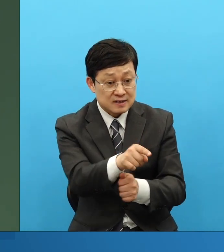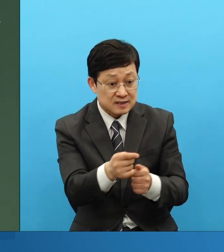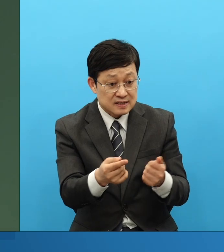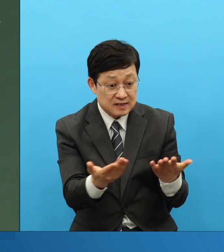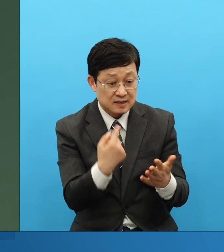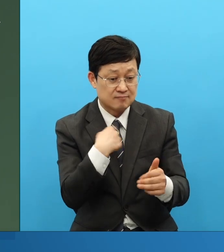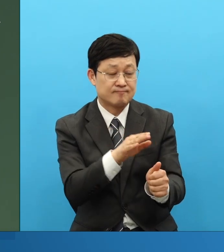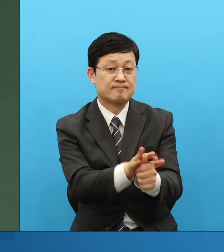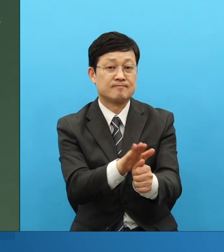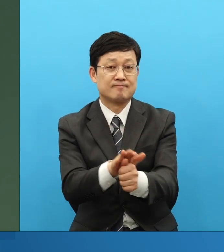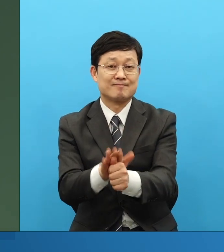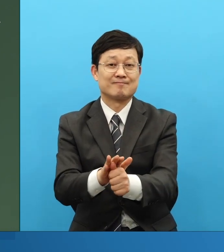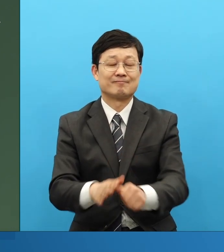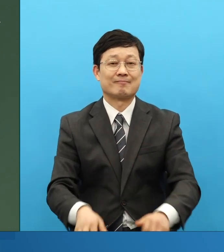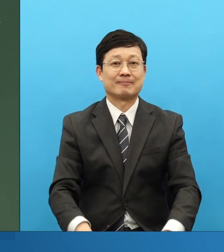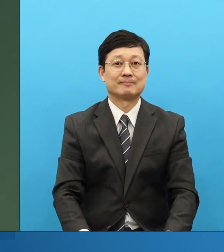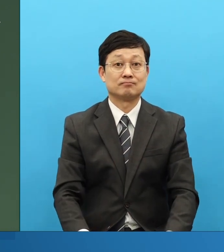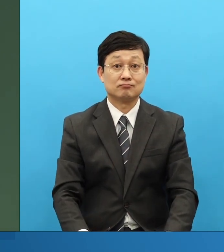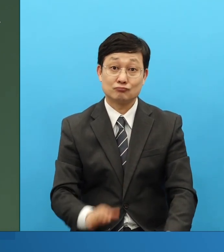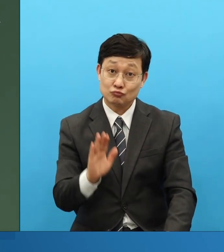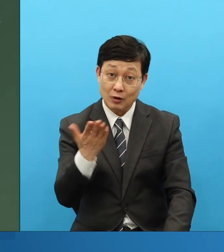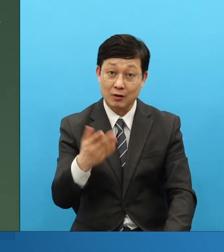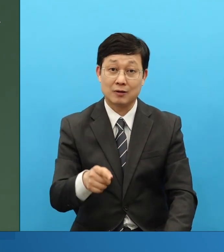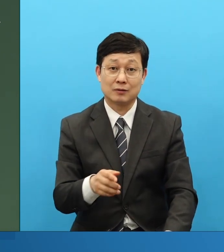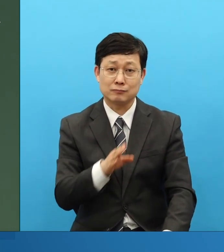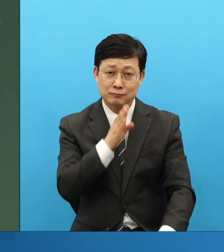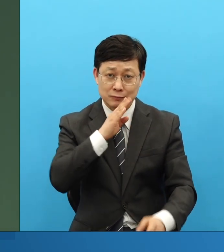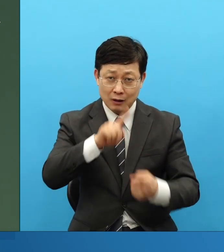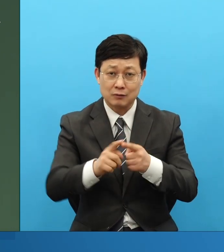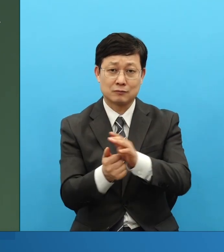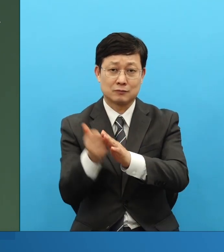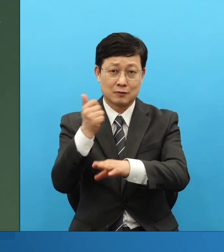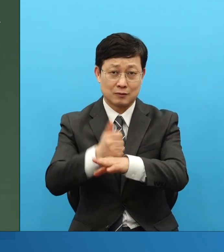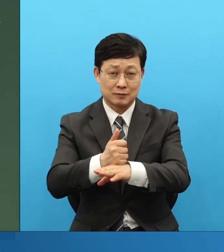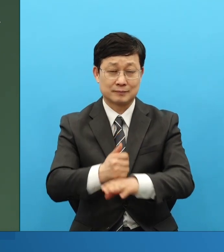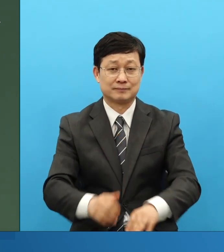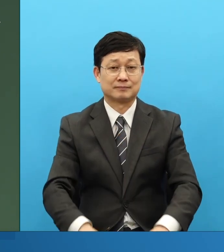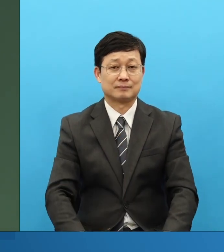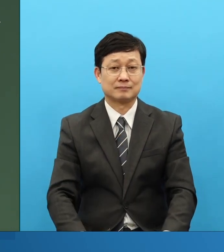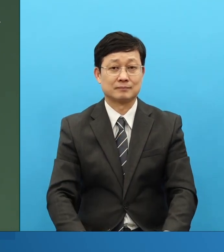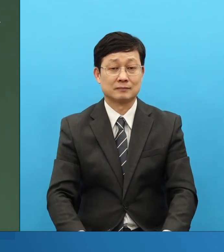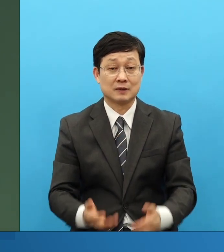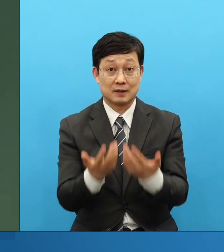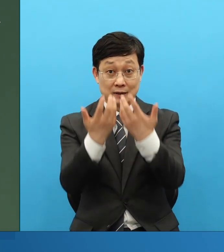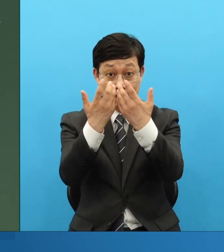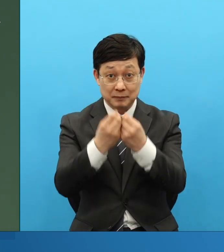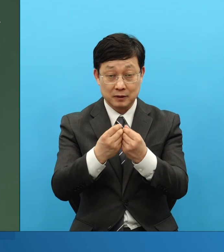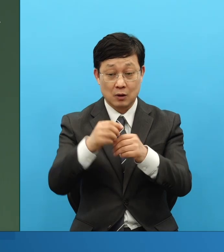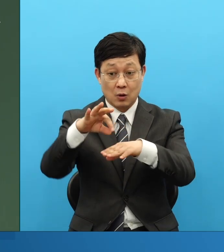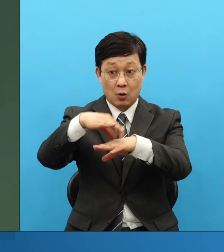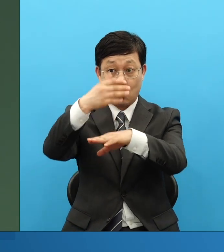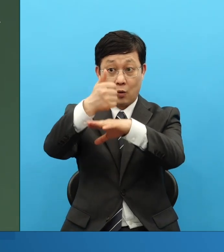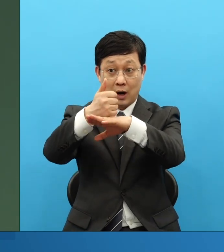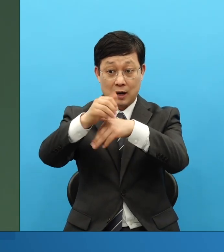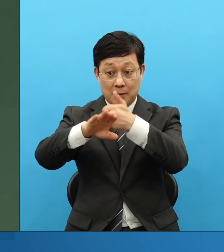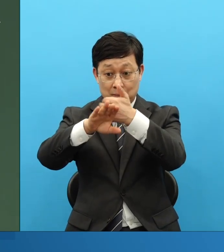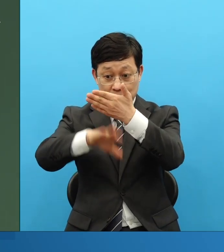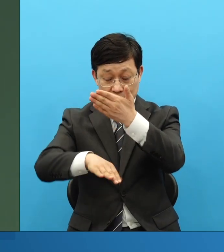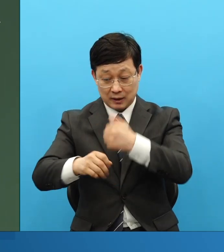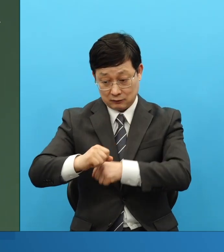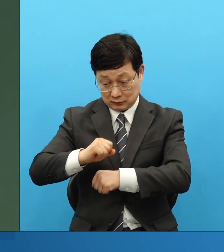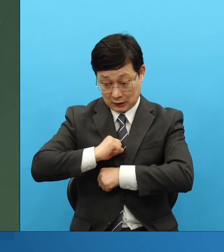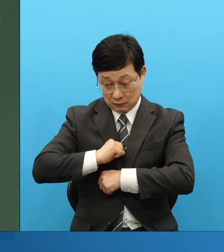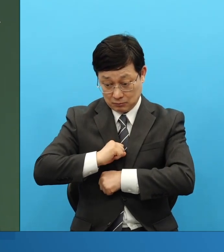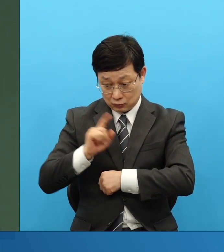And he also did that work. 됐죠. Then that's it. 아니 장관 도와주는 일을 한 거요. That he did the work of helping the government